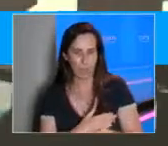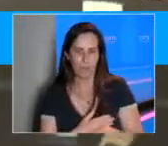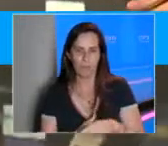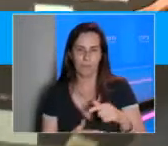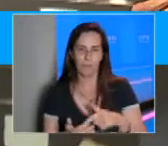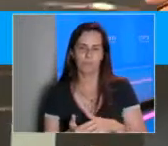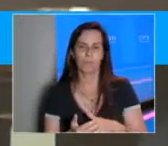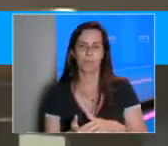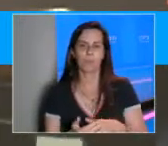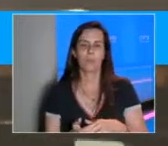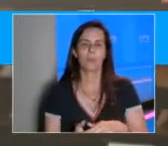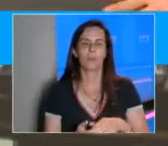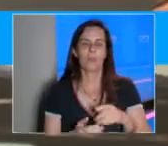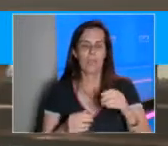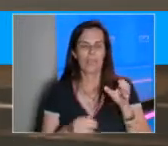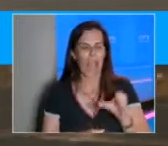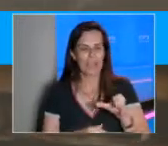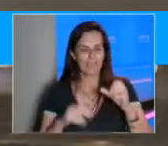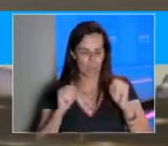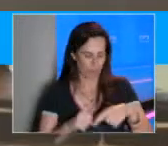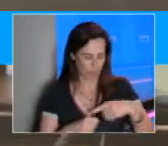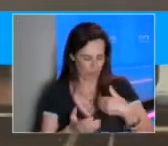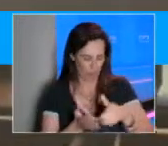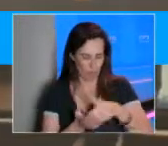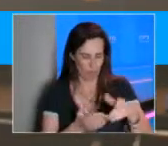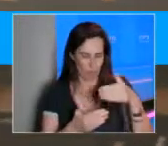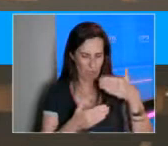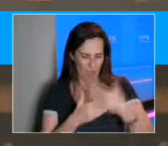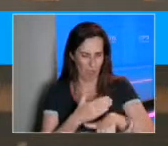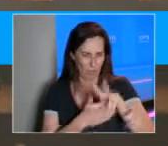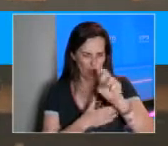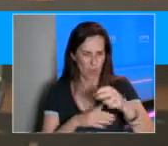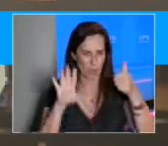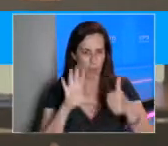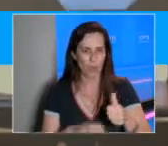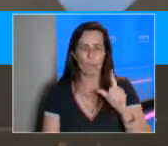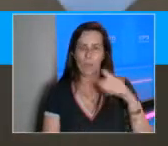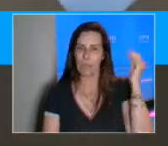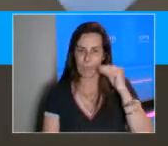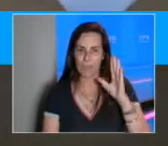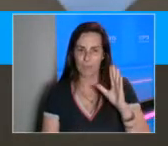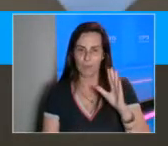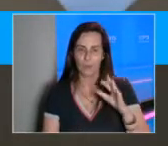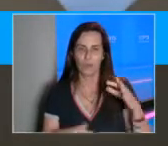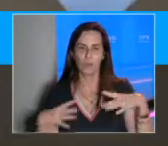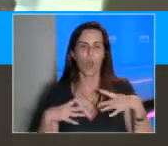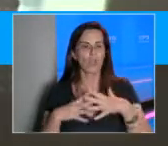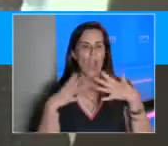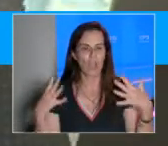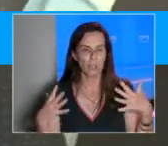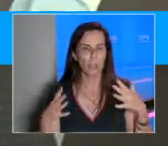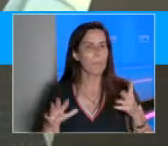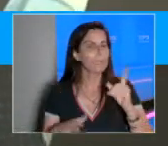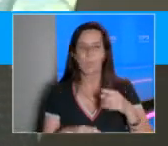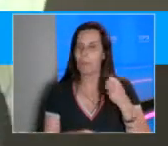אבל ביסודי והגנים עוד ימשיכו עד ה-30 ביוני, ואז בית הספר של החופש הגדול.